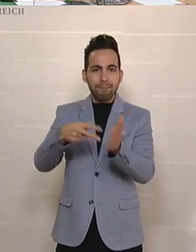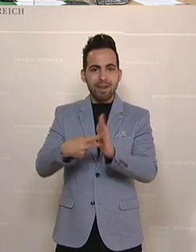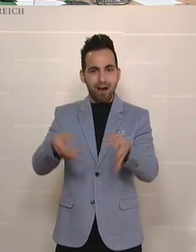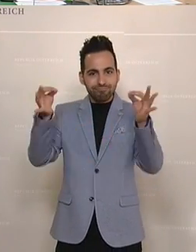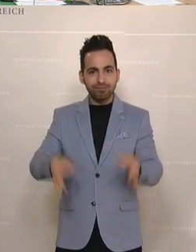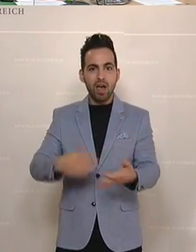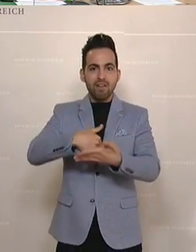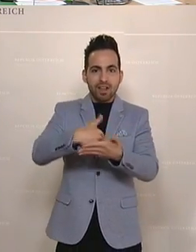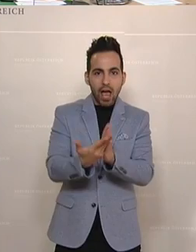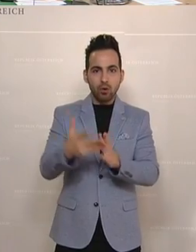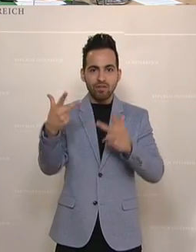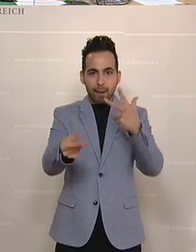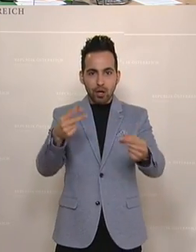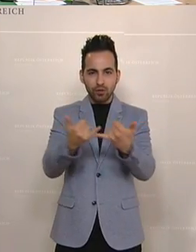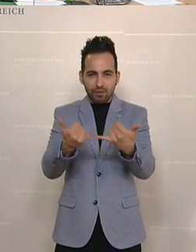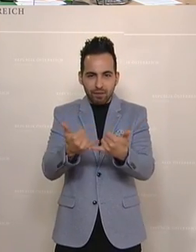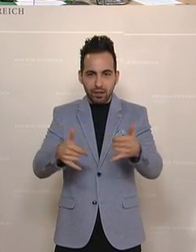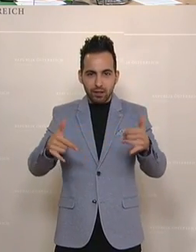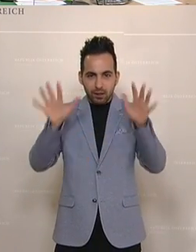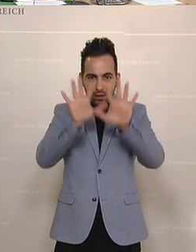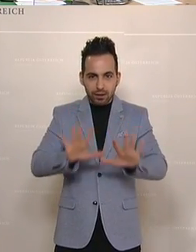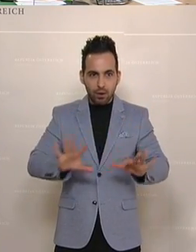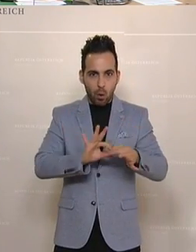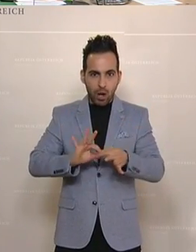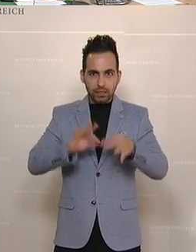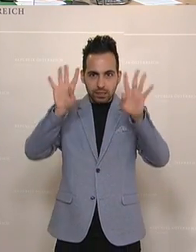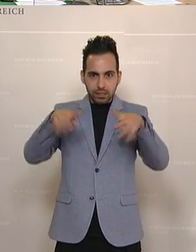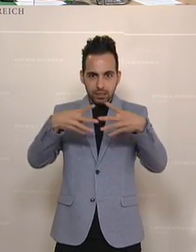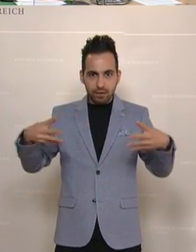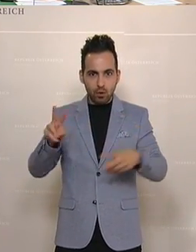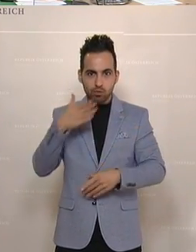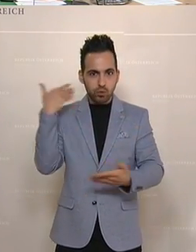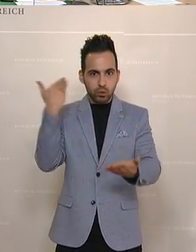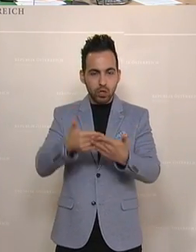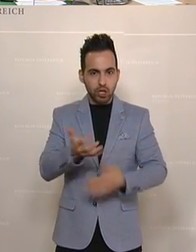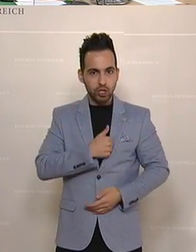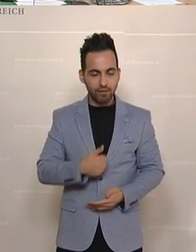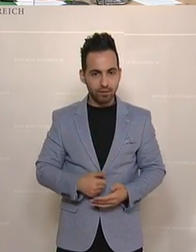Plan für die Verteilung und Verabreichung dieser Impfungen zu schaffen?